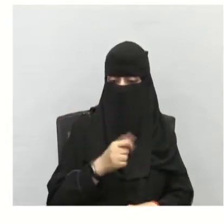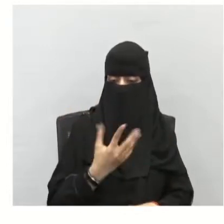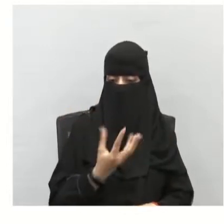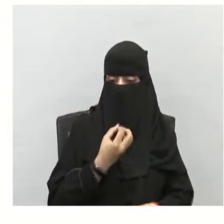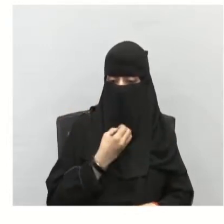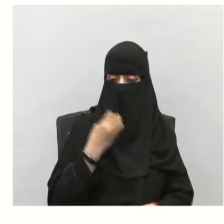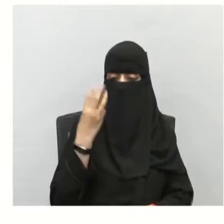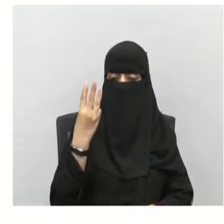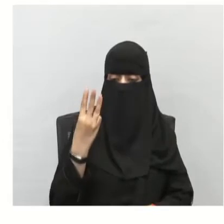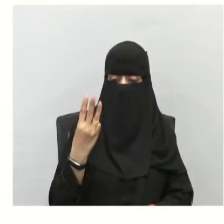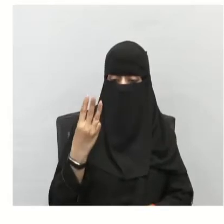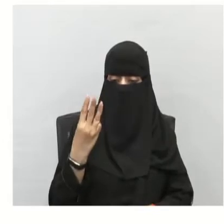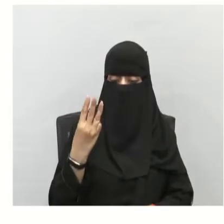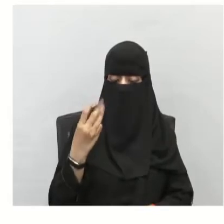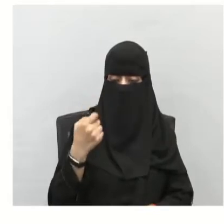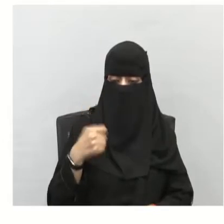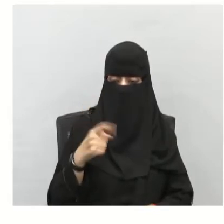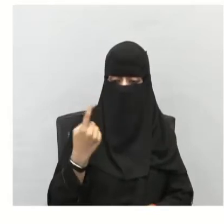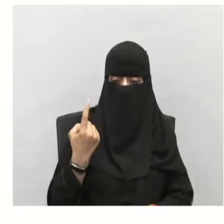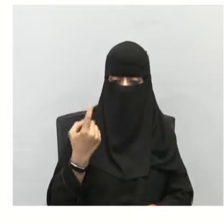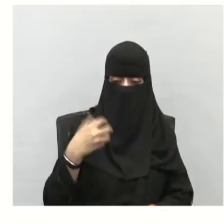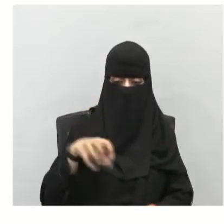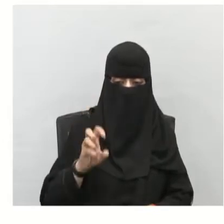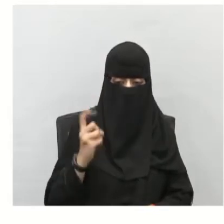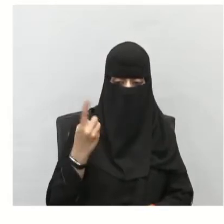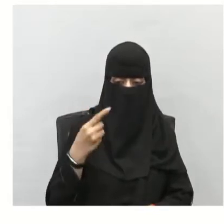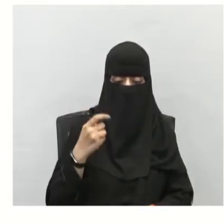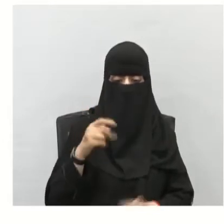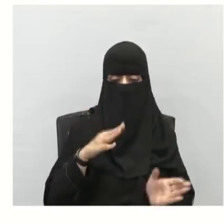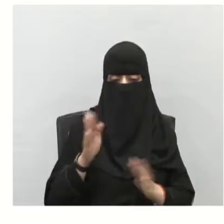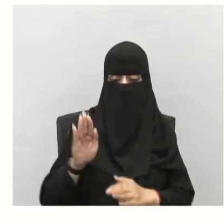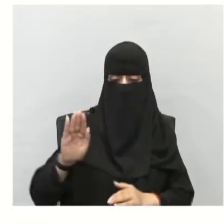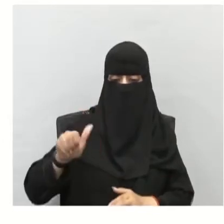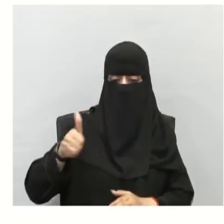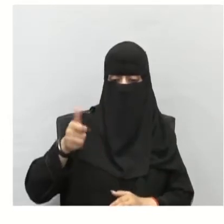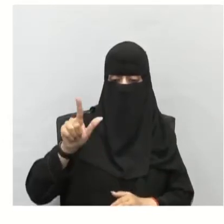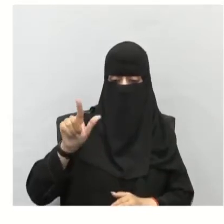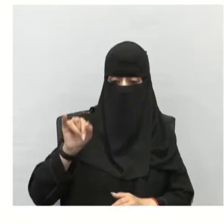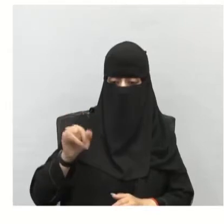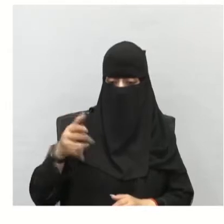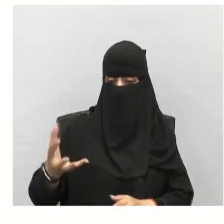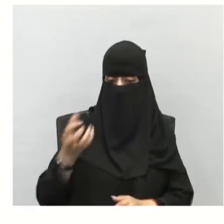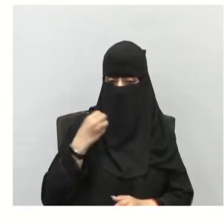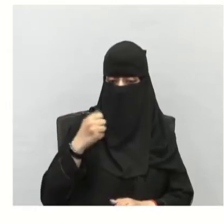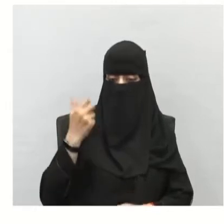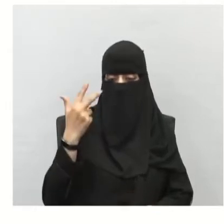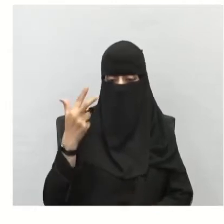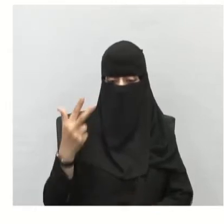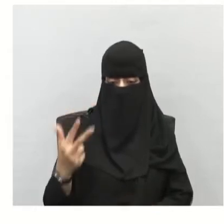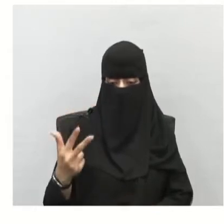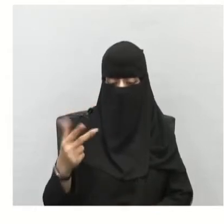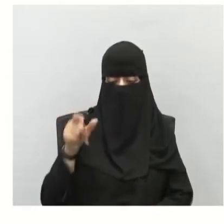نقدية من فئة 10. سالم يمتلك 8 أوراق نقدية من فئة